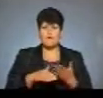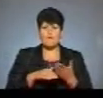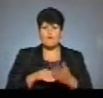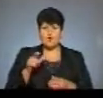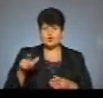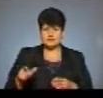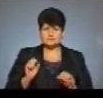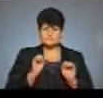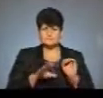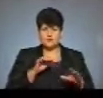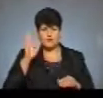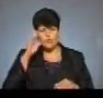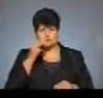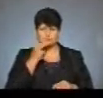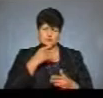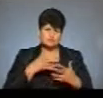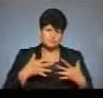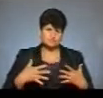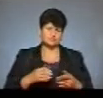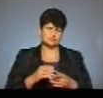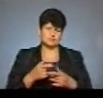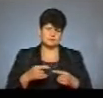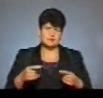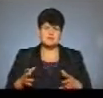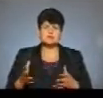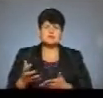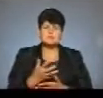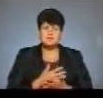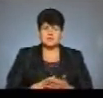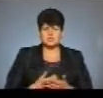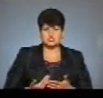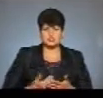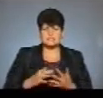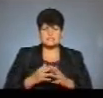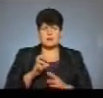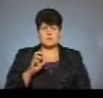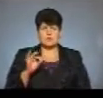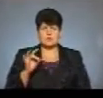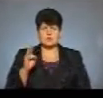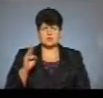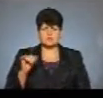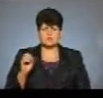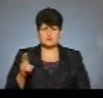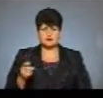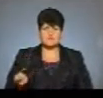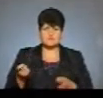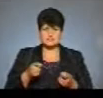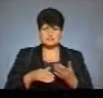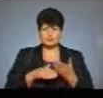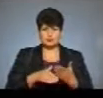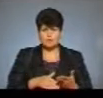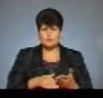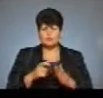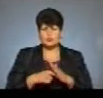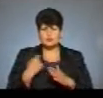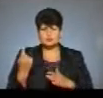у бус воду, продукти харчування, засоби гігієни, які збирали жителі села Борщівка. Весь за допомогу військовослужбовцям у